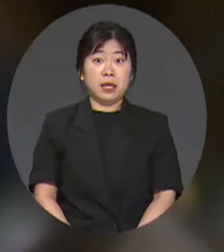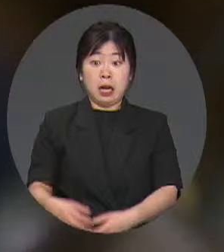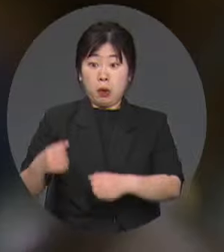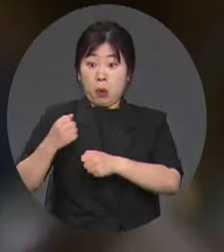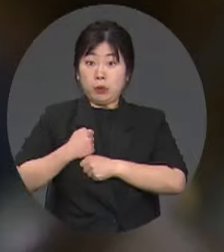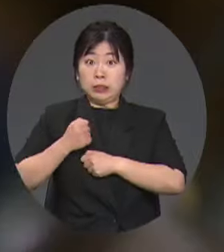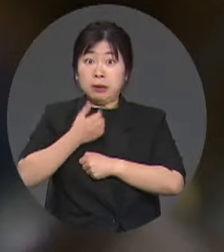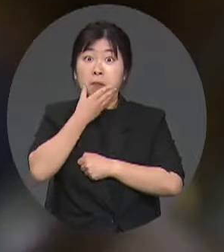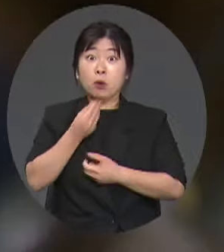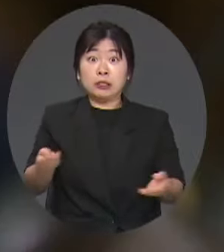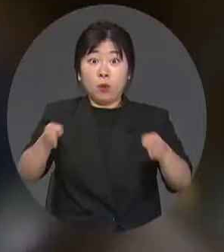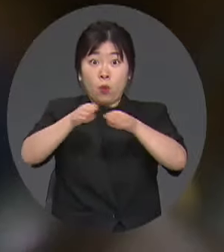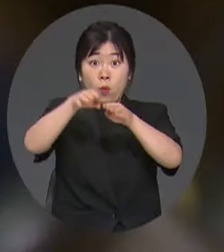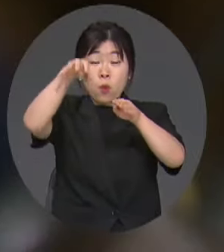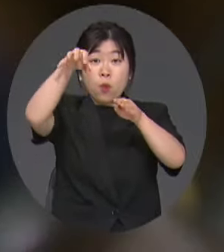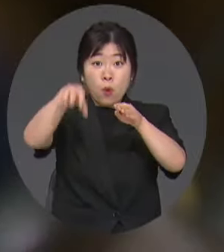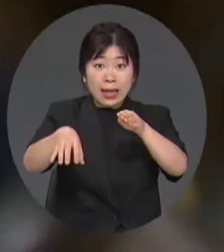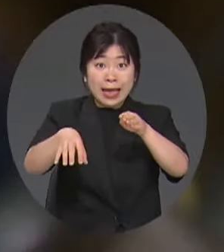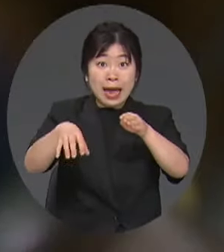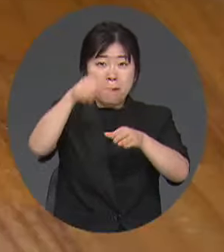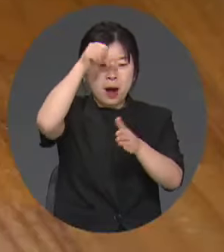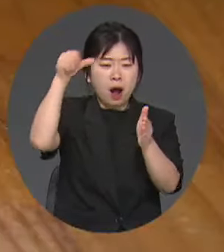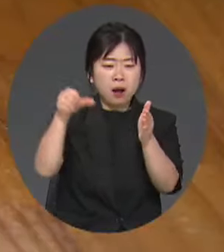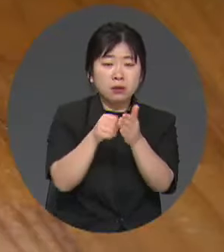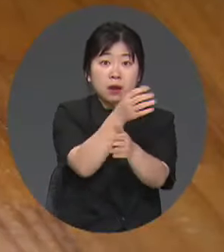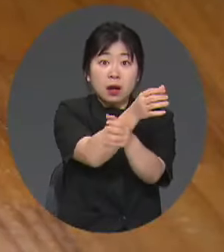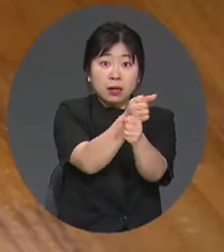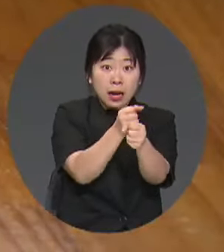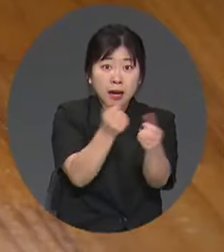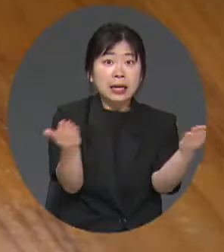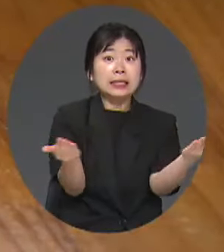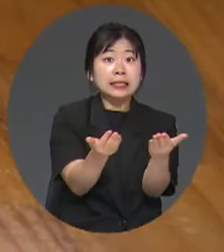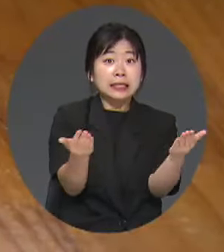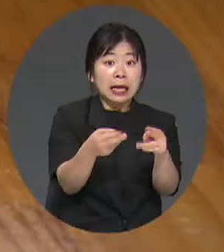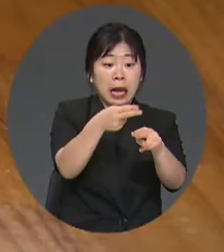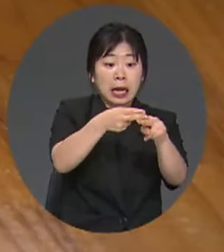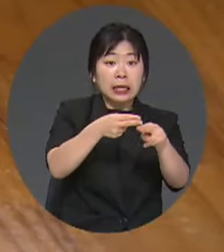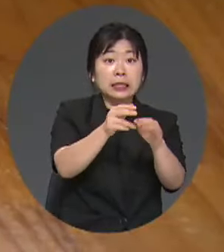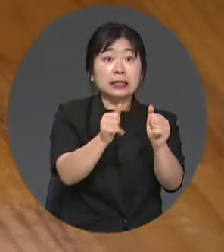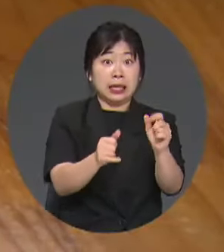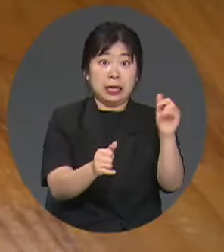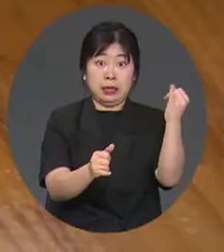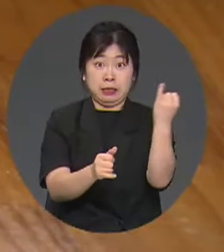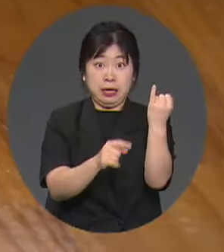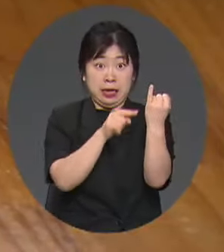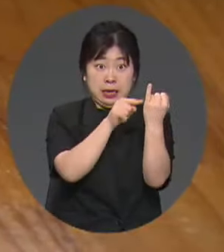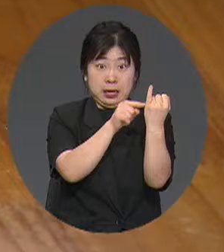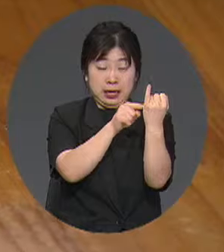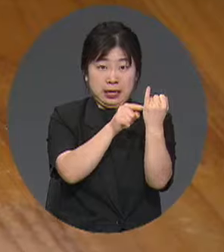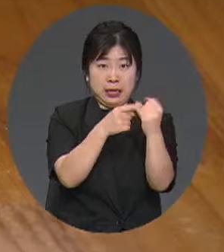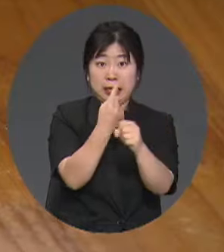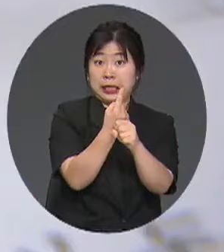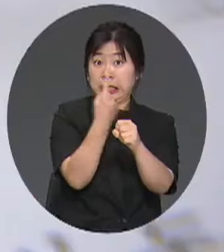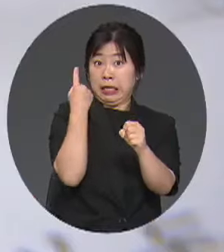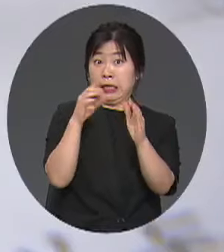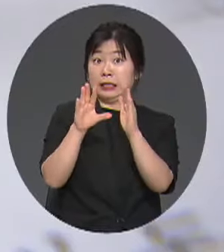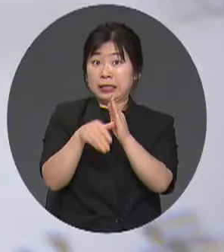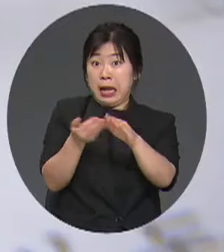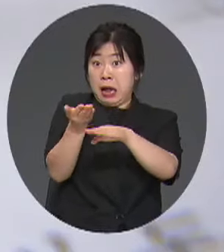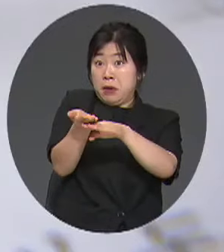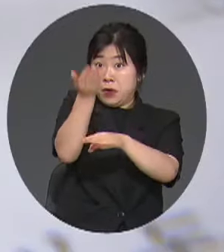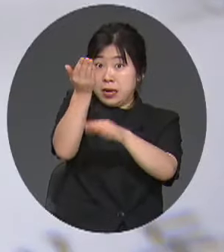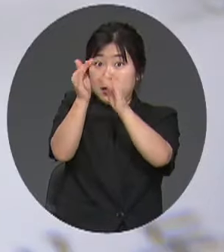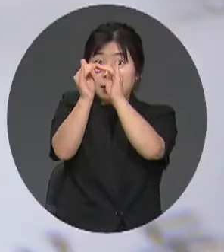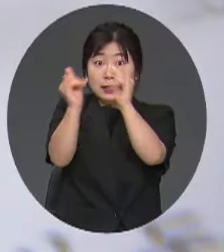육군의 한 복지회관에서 무기계약직 조리원으로 일해온 김모 씨. 김 씨는 약 1년 전 자신의 상급자인 관리관이